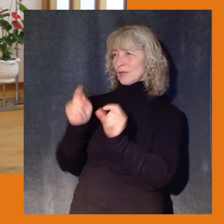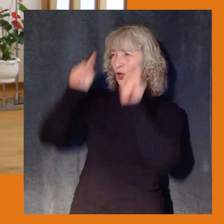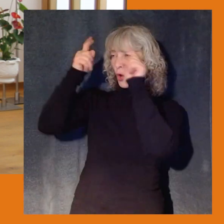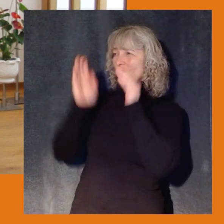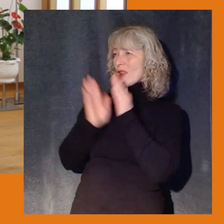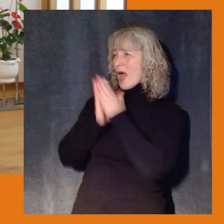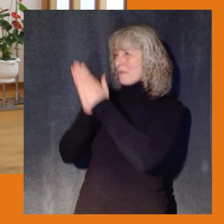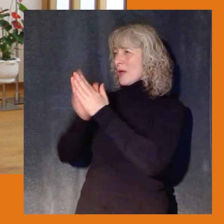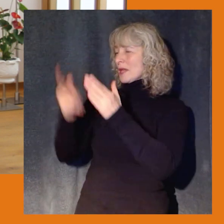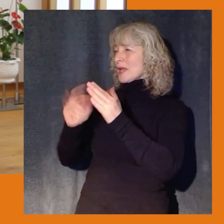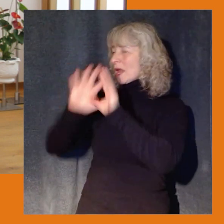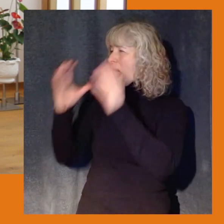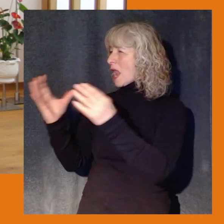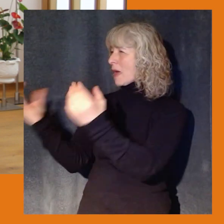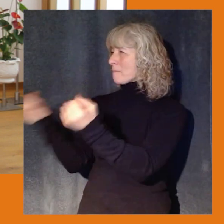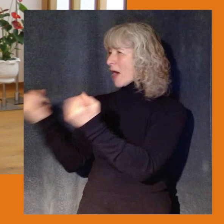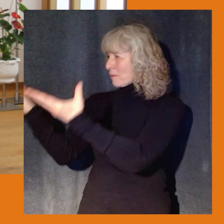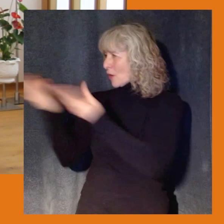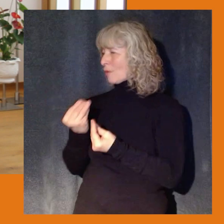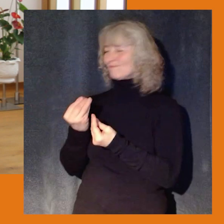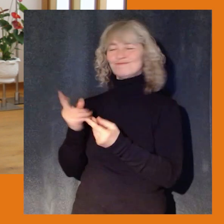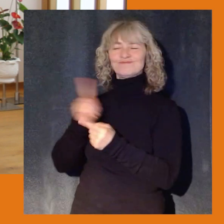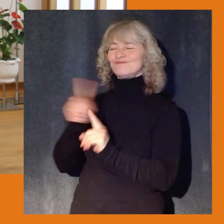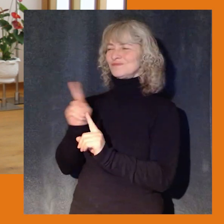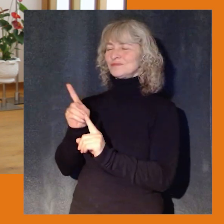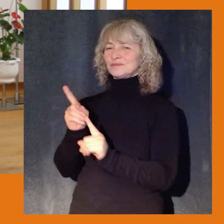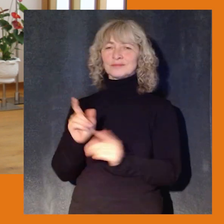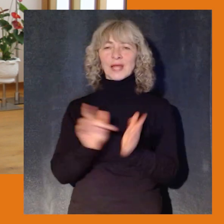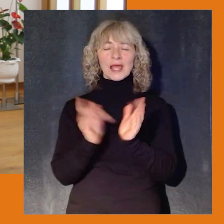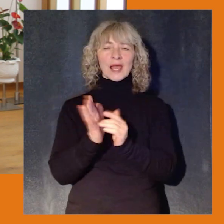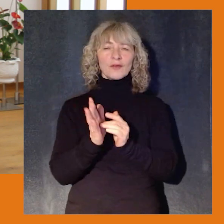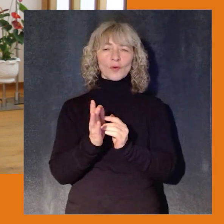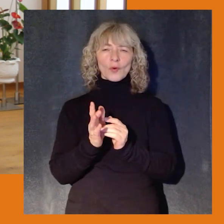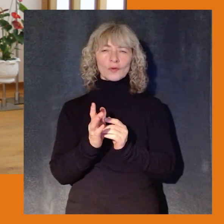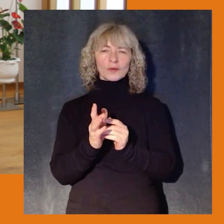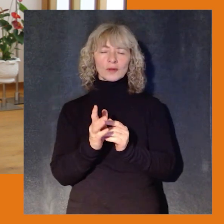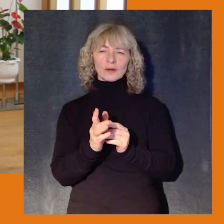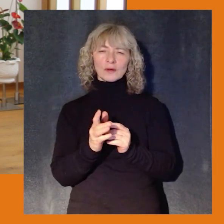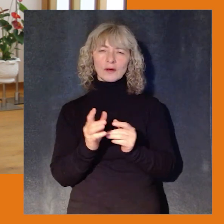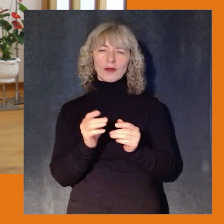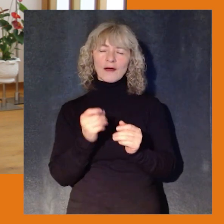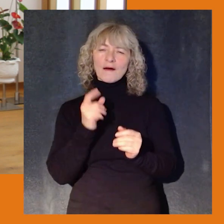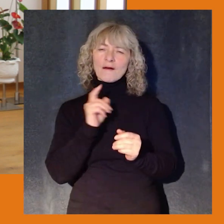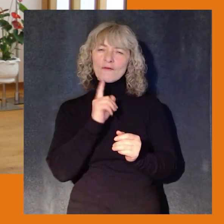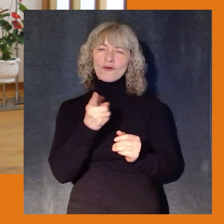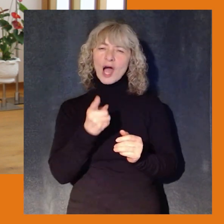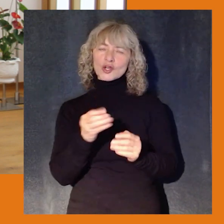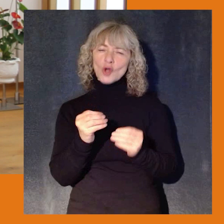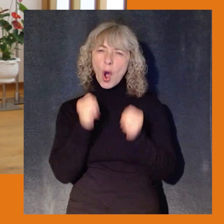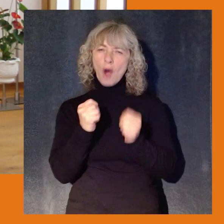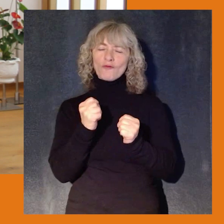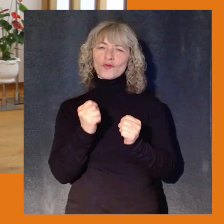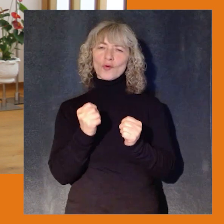Jesus verweigert sich, alle Macht zu erhalten, wenn er nur den Teufel anbetet. Jesus setzt keine